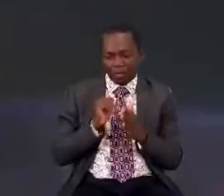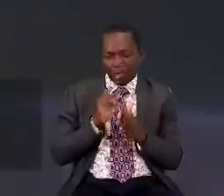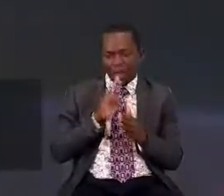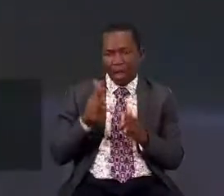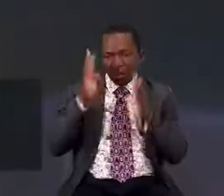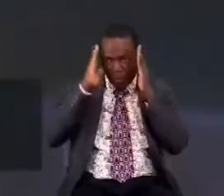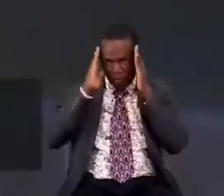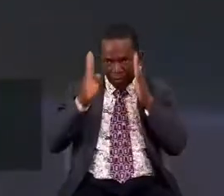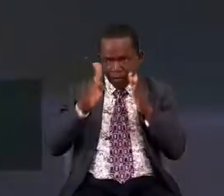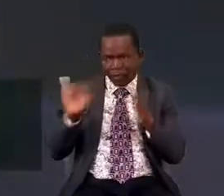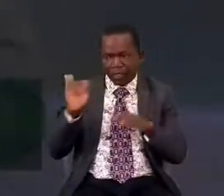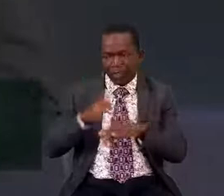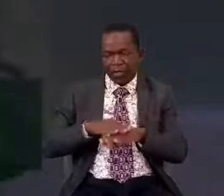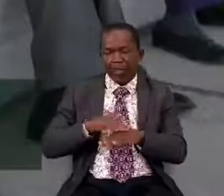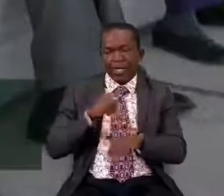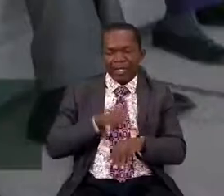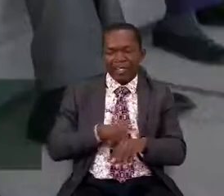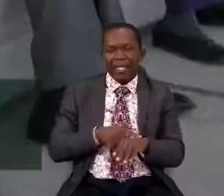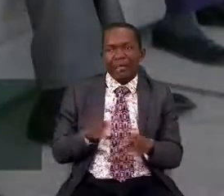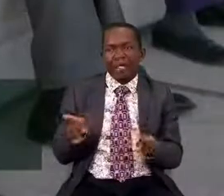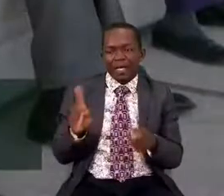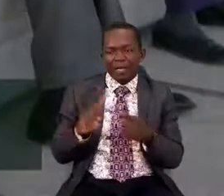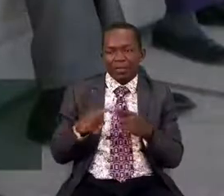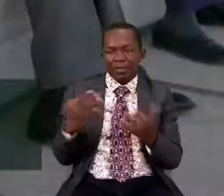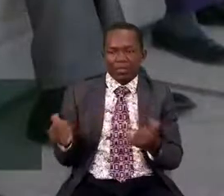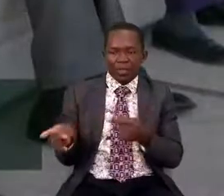lis du verset 1 au verset 5.